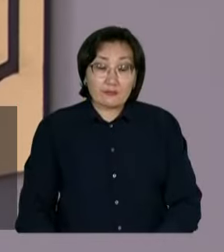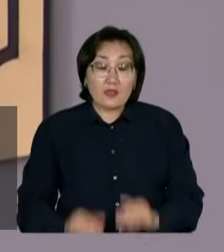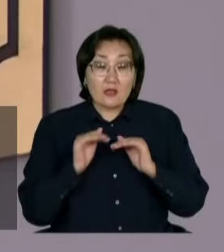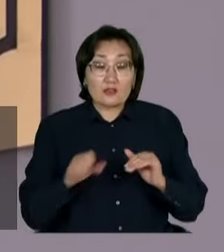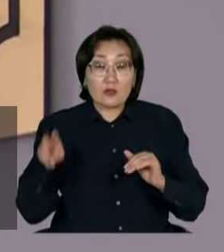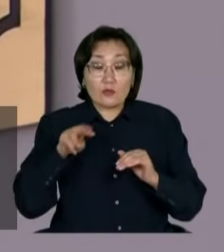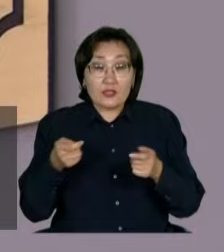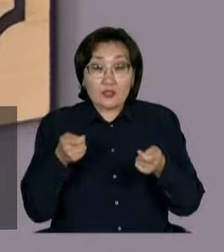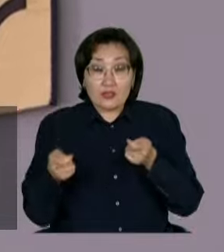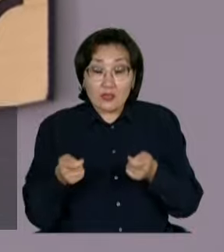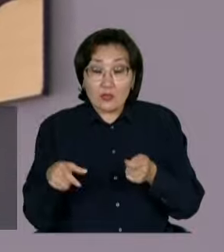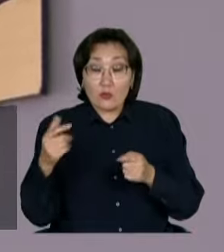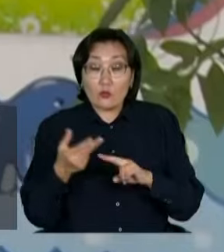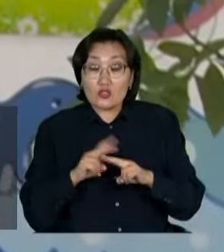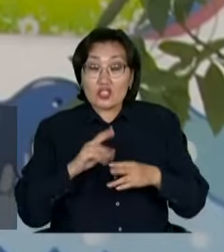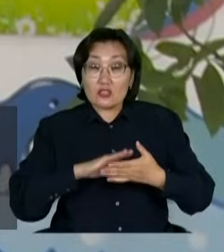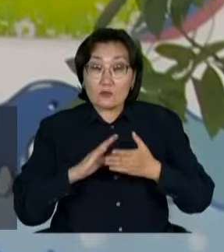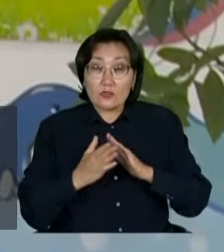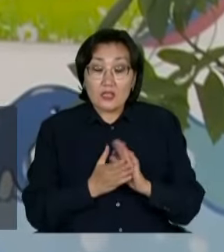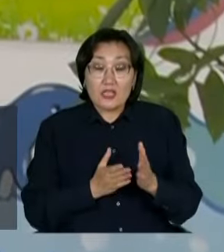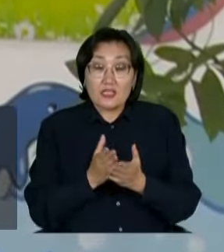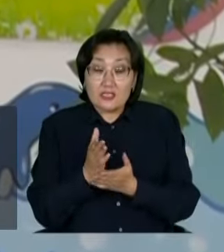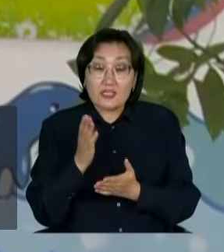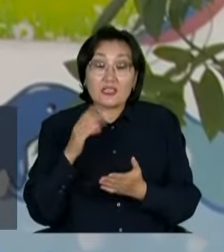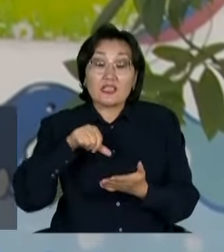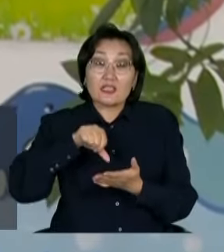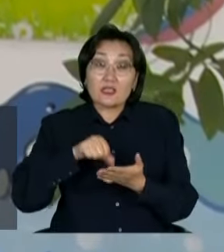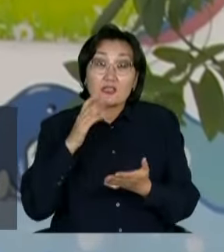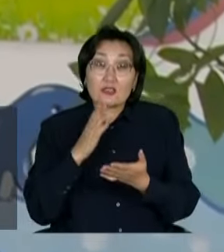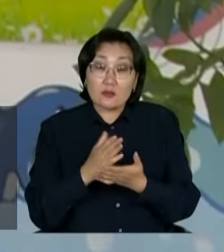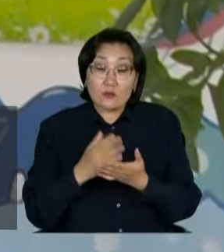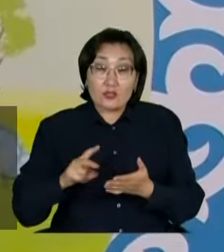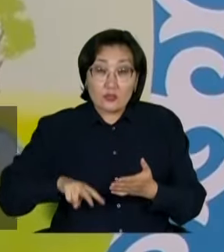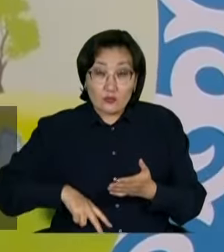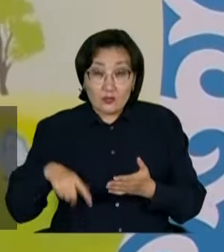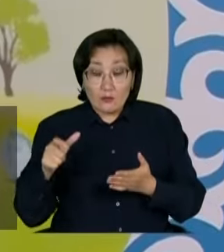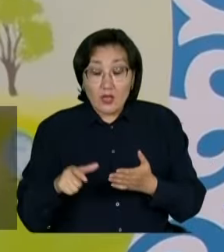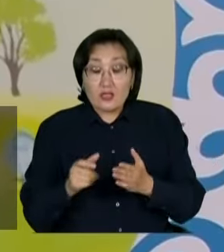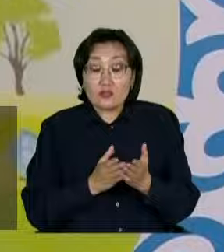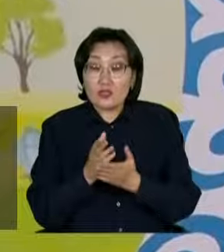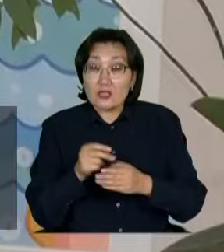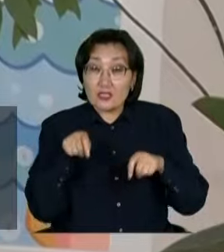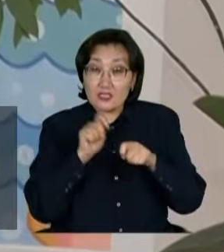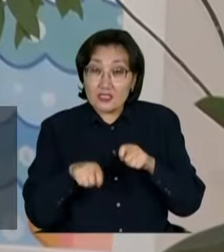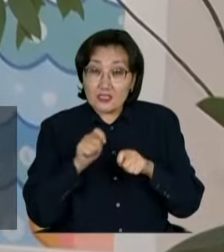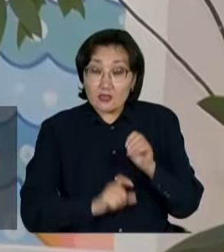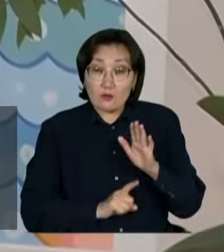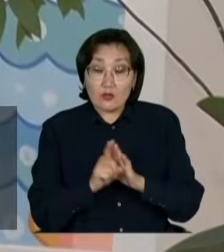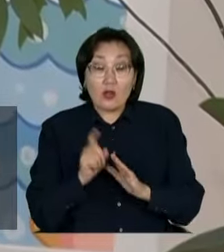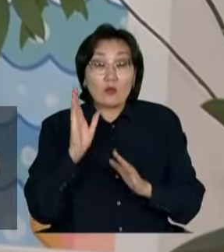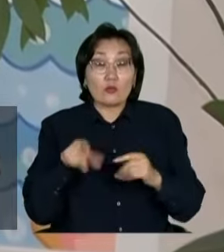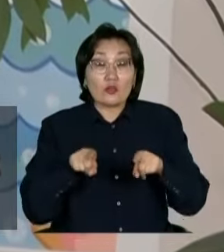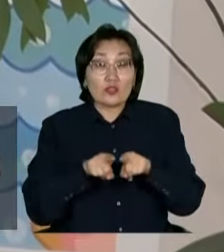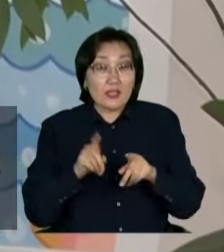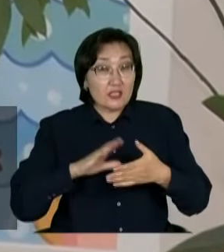Балабақша басшылығы тарапынан осы жағдайға тікелей қатысы бар қызметкерлер үстінен қызметтік тексеріс жүргізілуде. Және болашақта бұндай жағдай